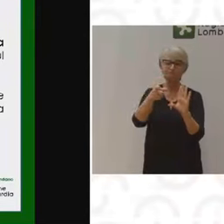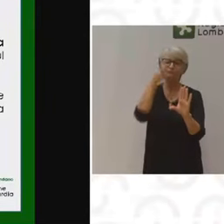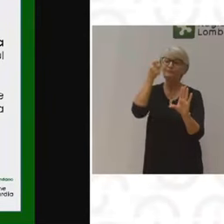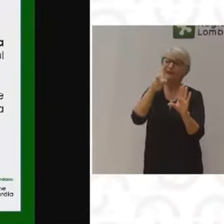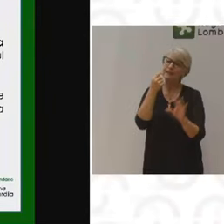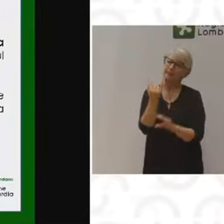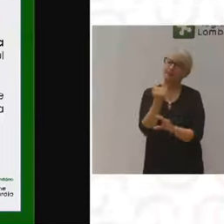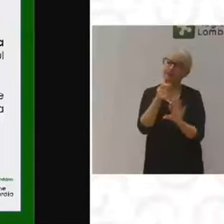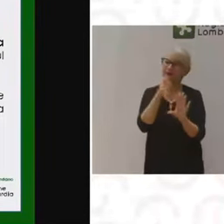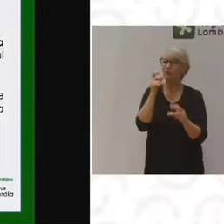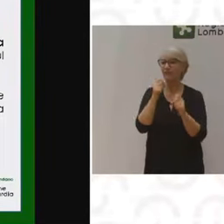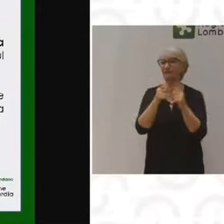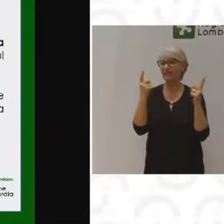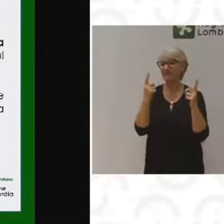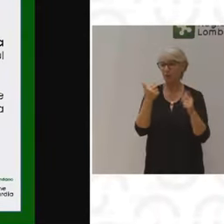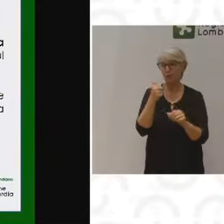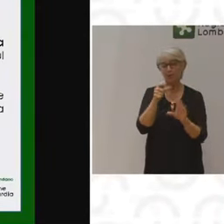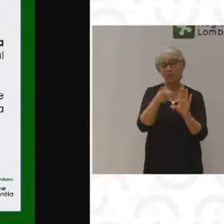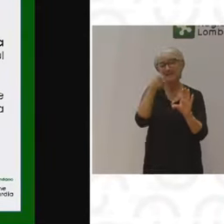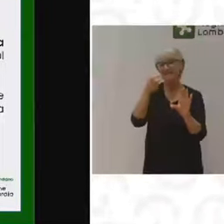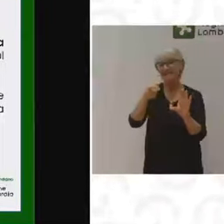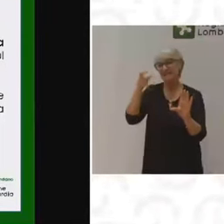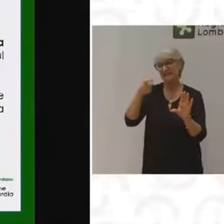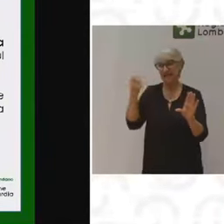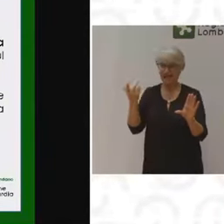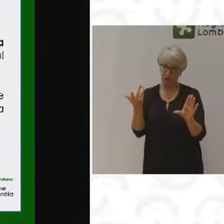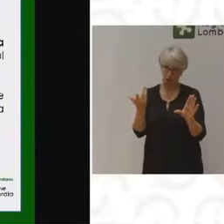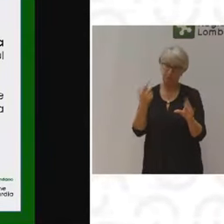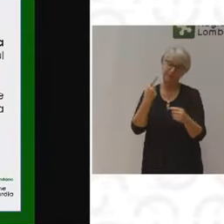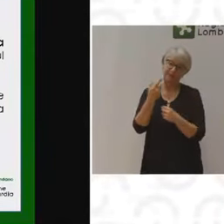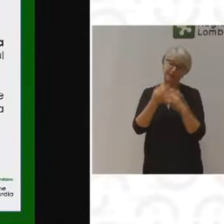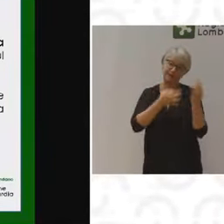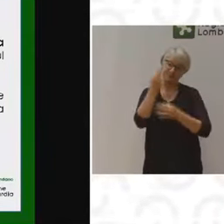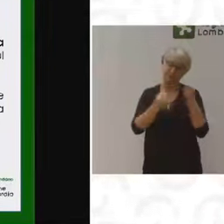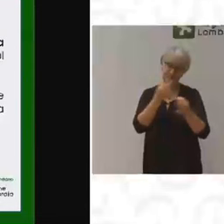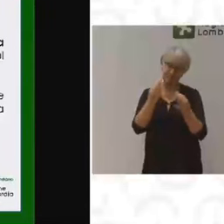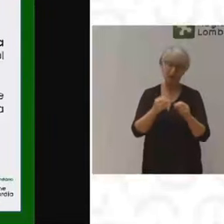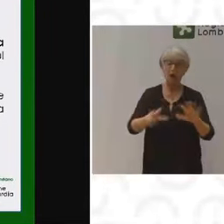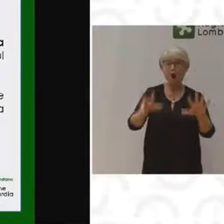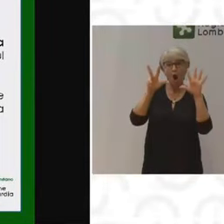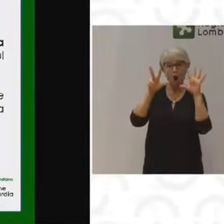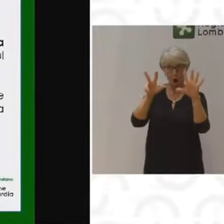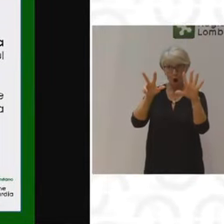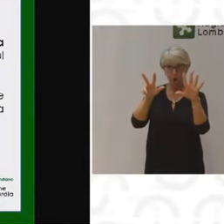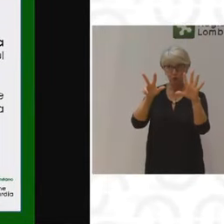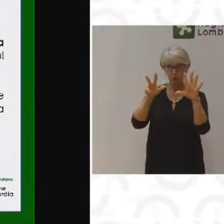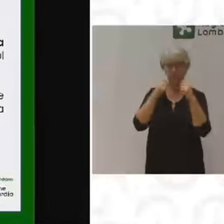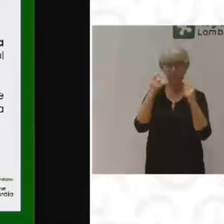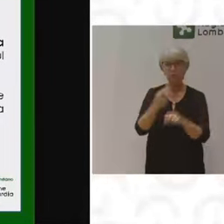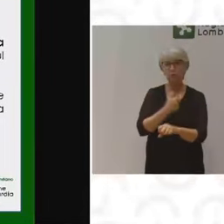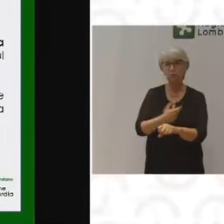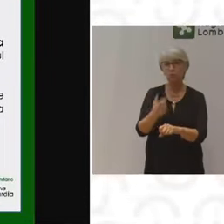su cui devo darvi un minimo di istruzione per potervelo gustare. Gli 8 video